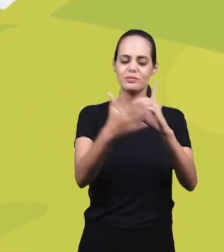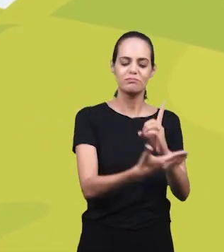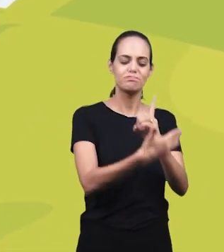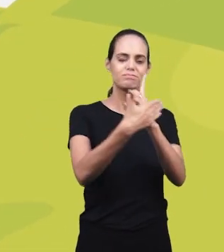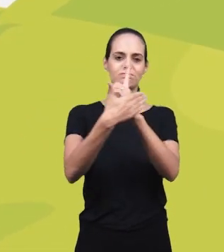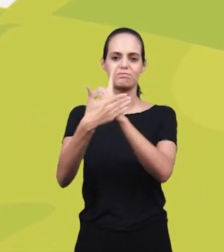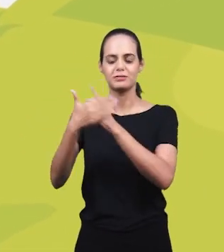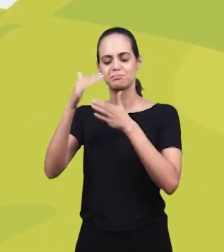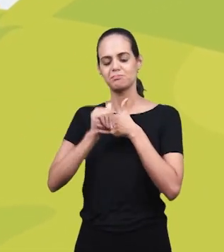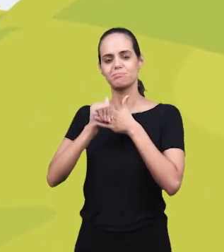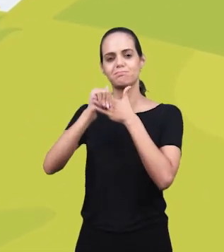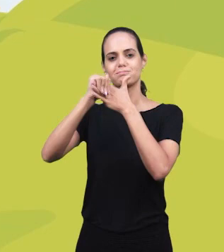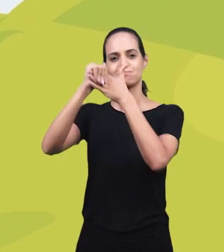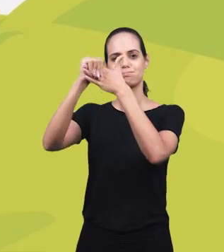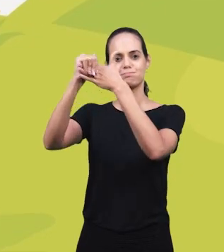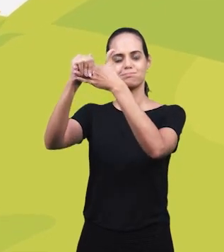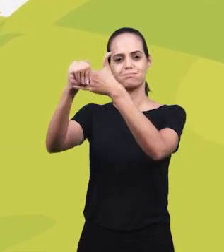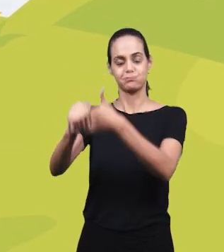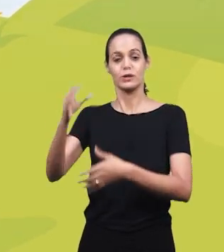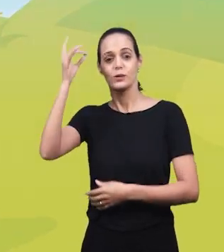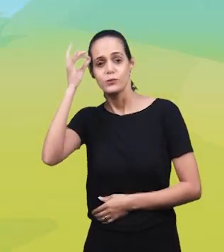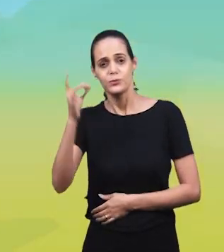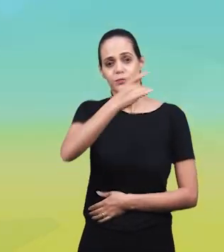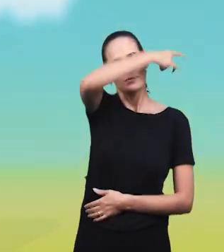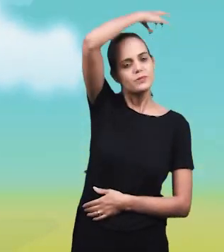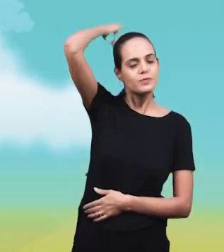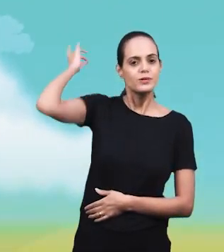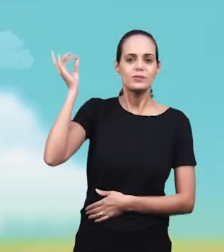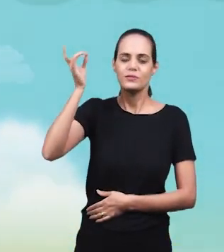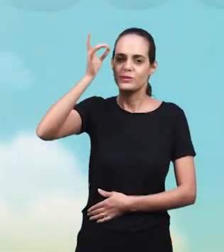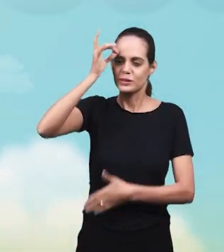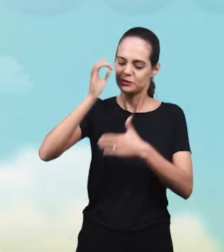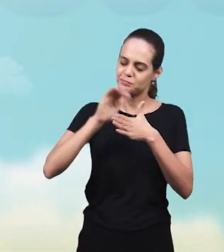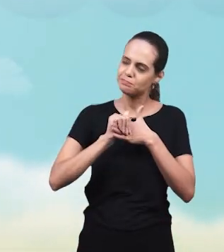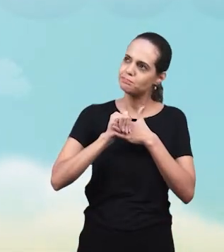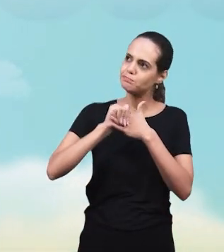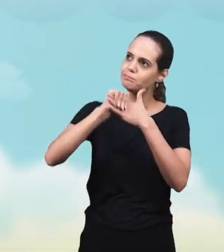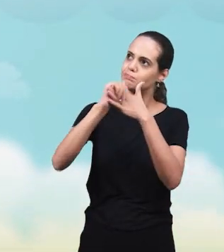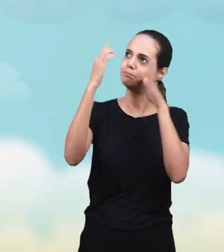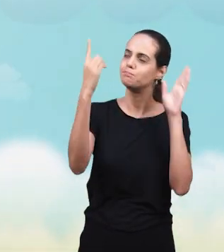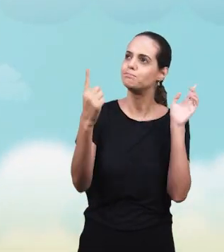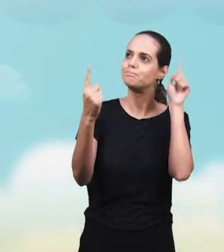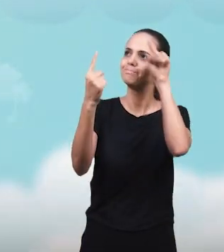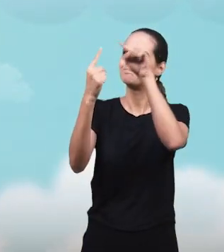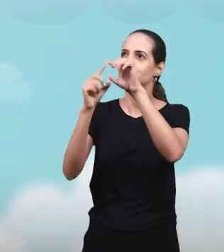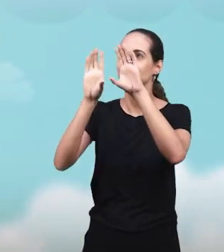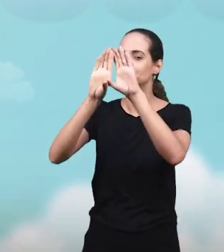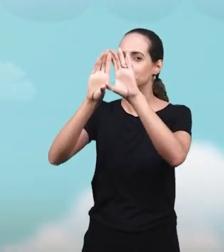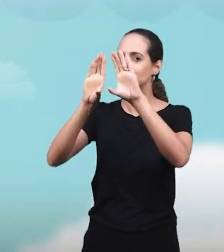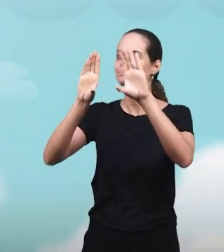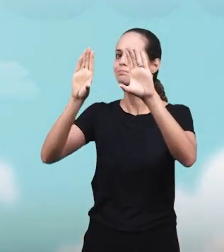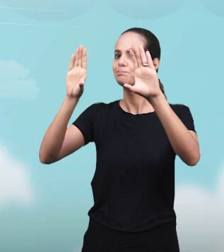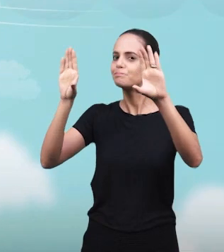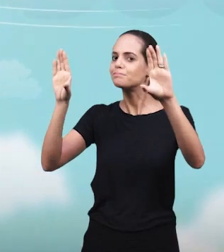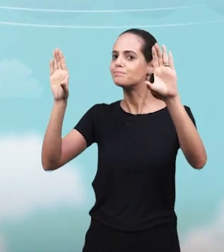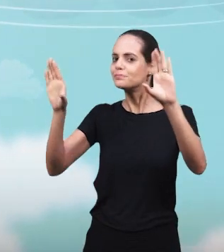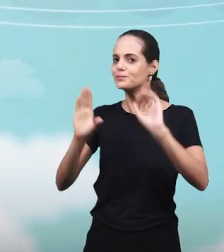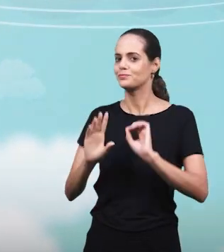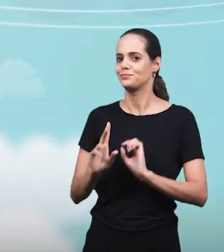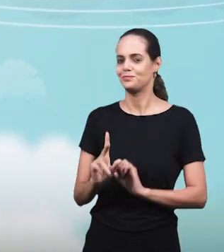e vos guiarei. E o meu Espírito vos conduzirá à